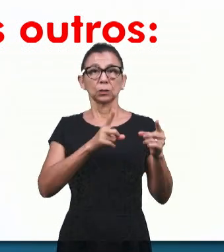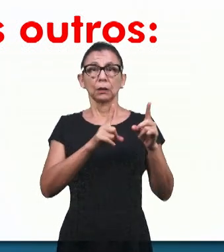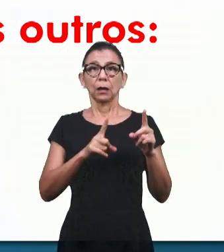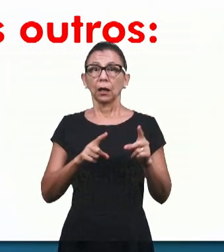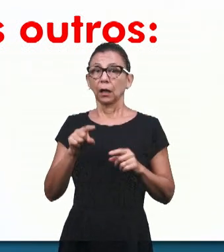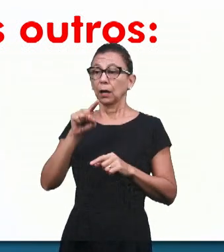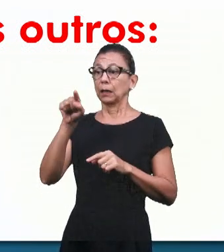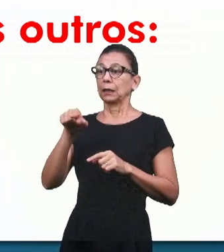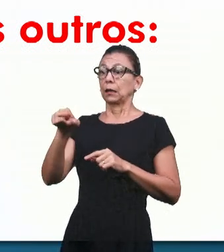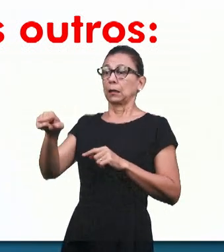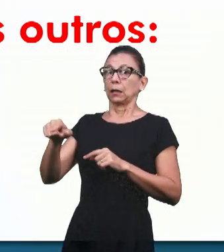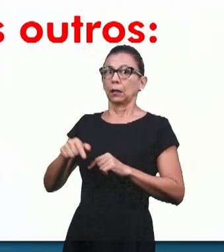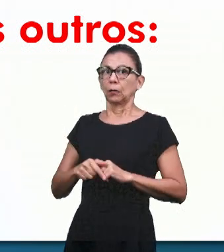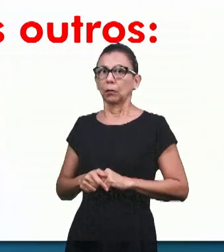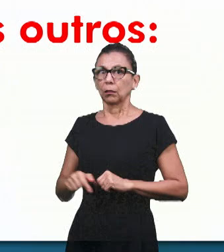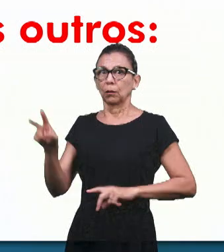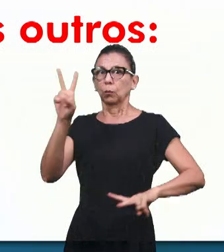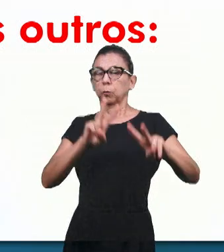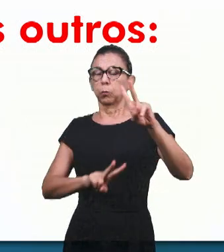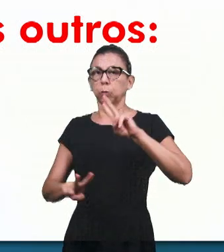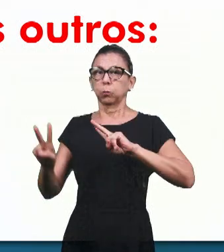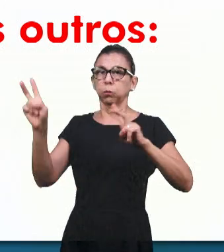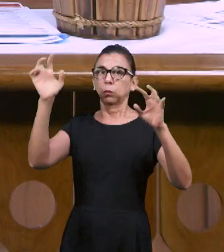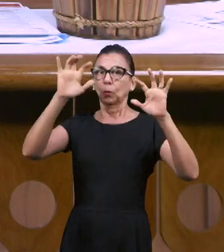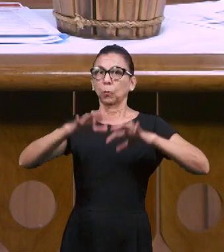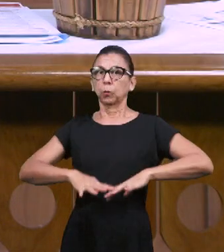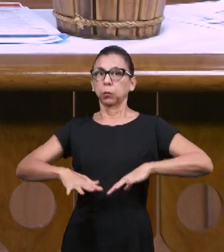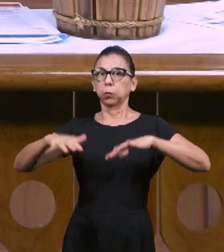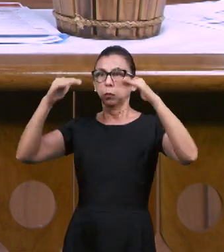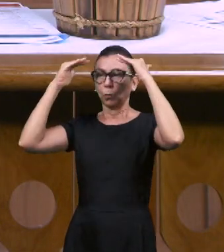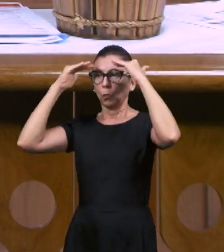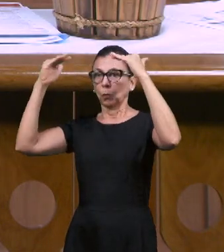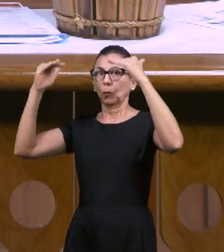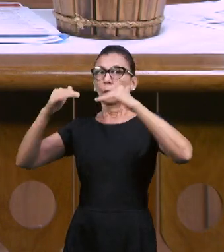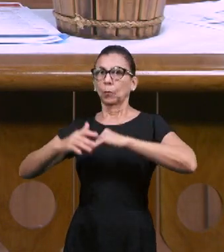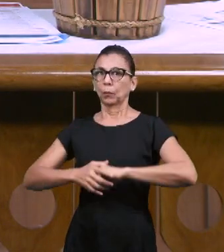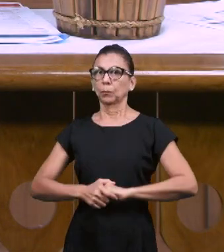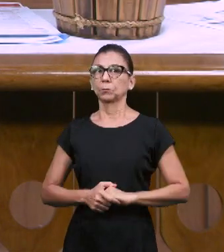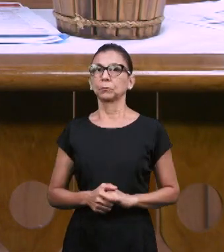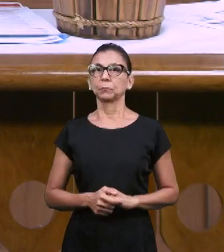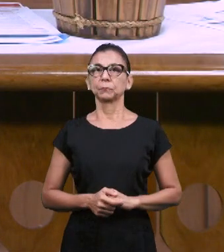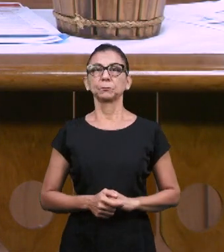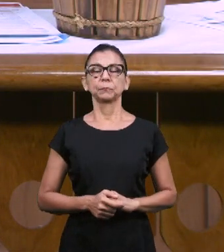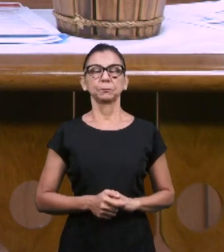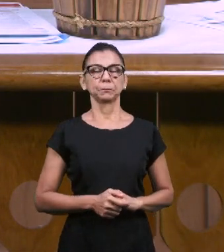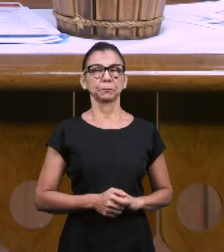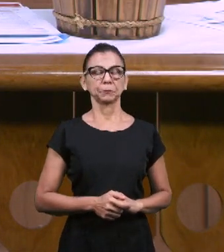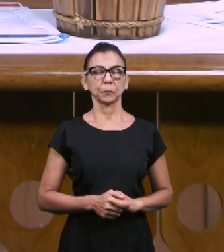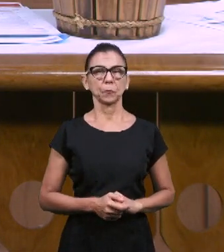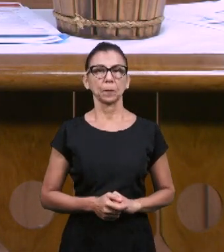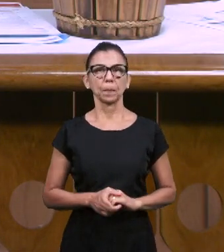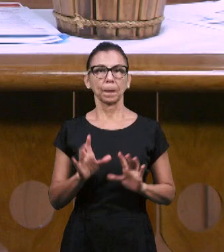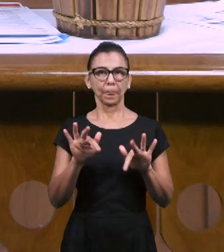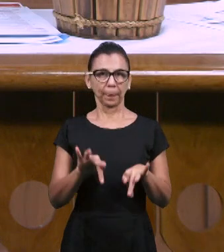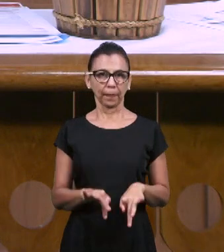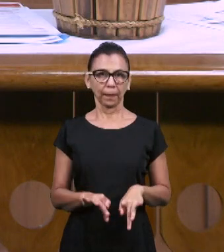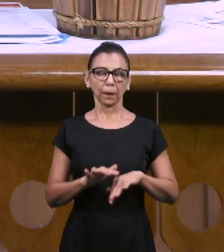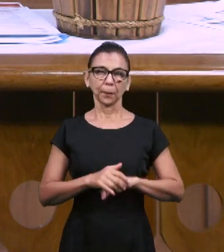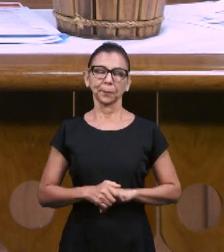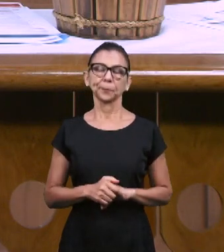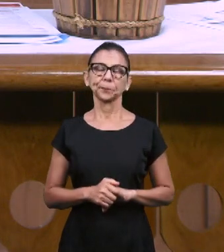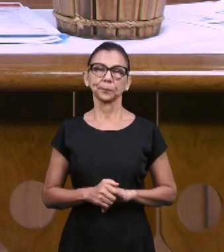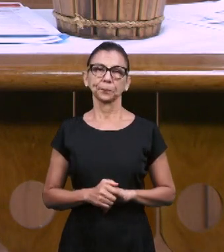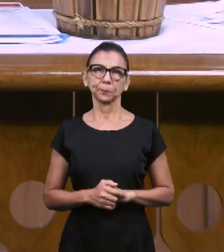uns les autres, mais qui est celui-là qui jusque le vent et la mer l'obéissent? Donc, nous allons finir ici avec 2